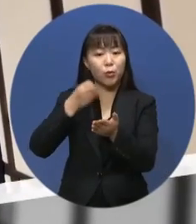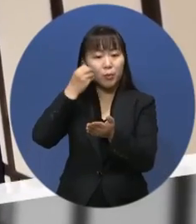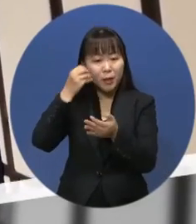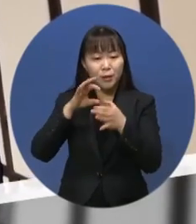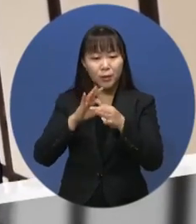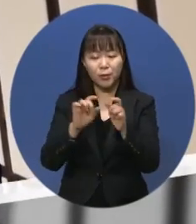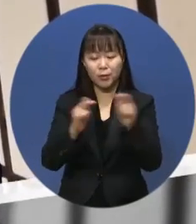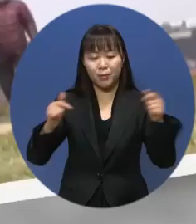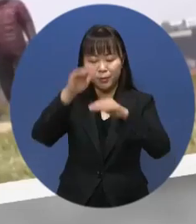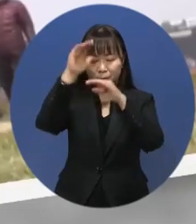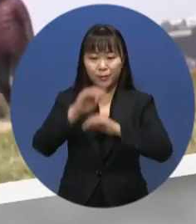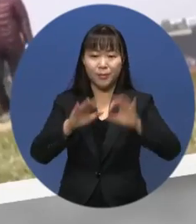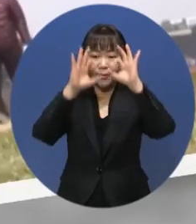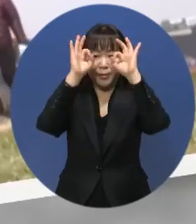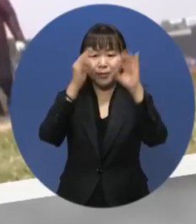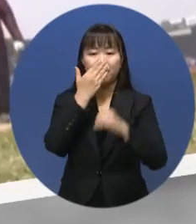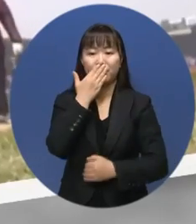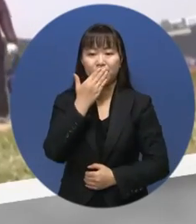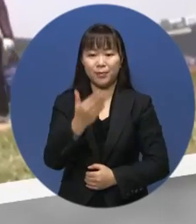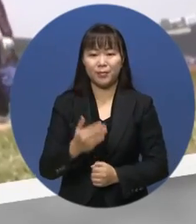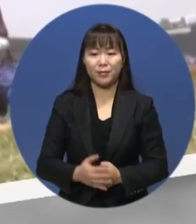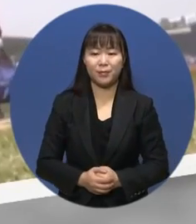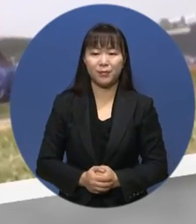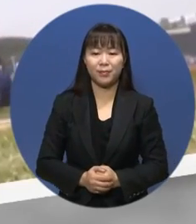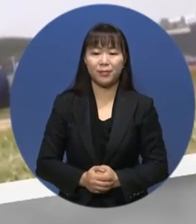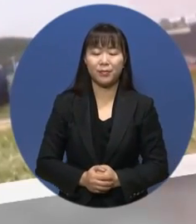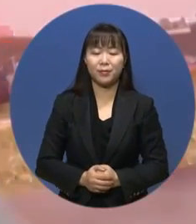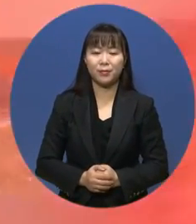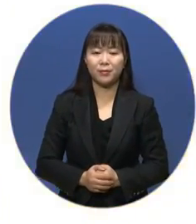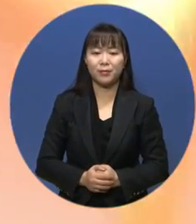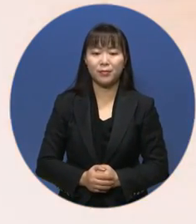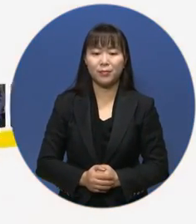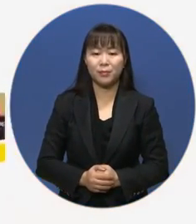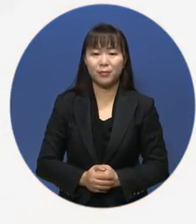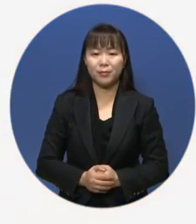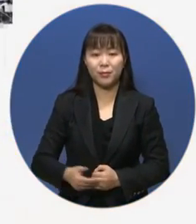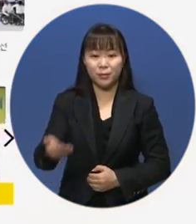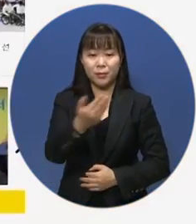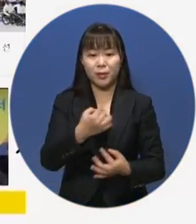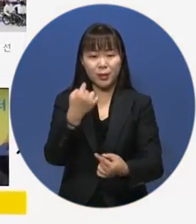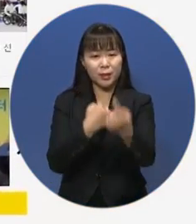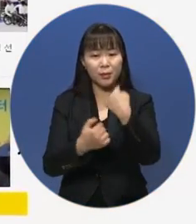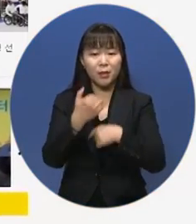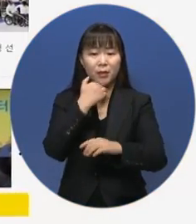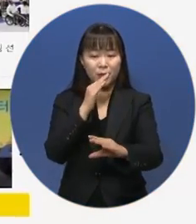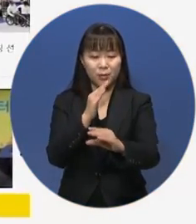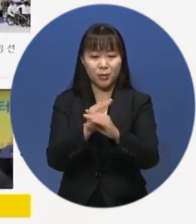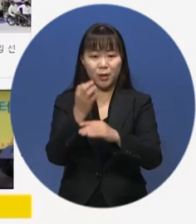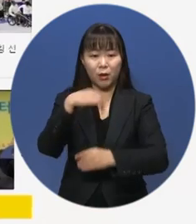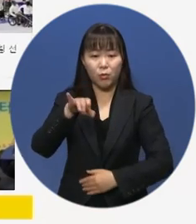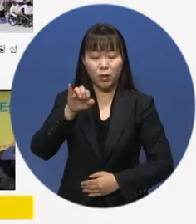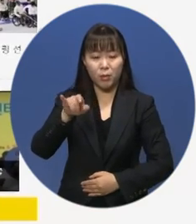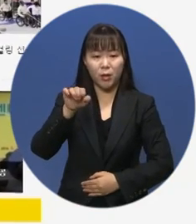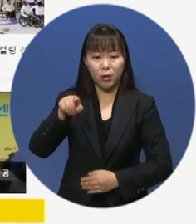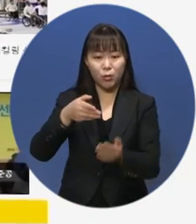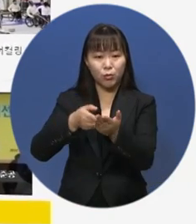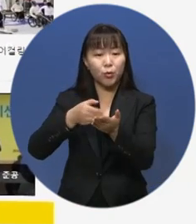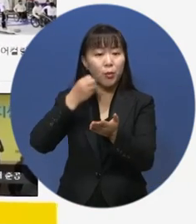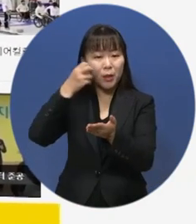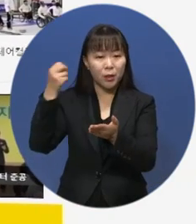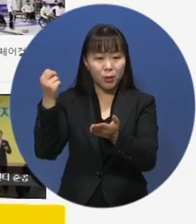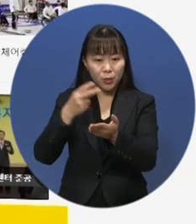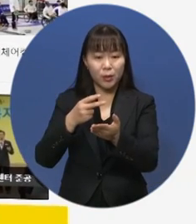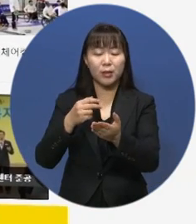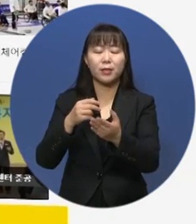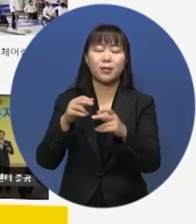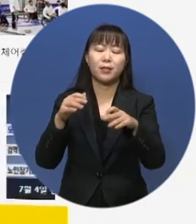웰페어뉴스 홈페이지를 통해 보다 다양한 소식을 접할 수 있습니다. 시청자 여러분의 제보를 기다립니다. 웰페어뉴스